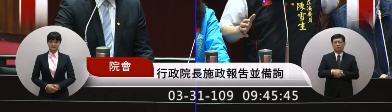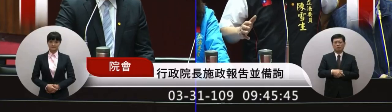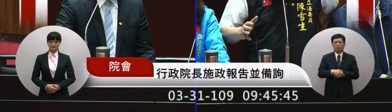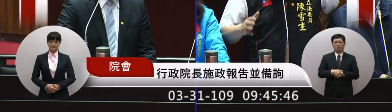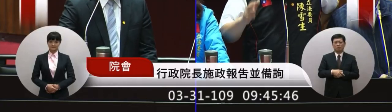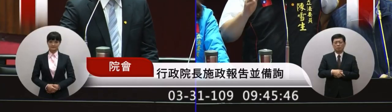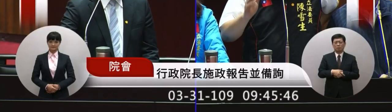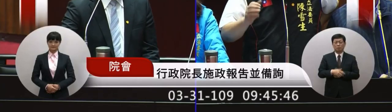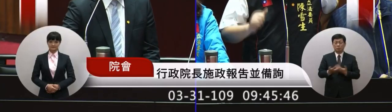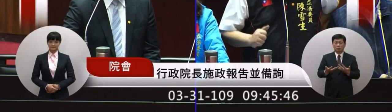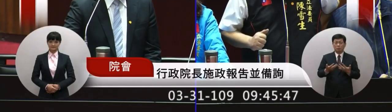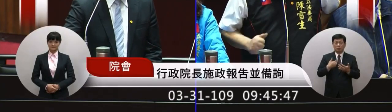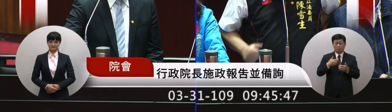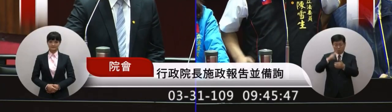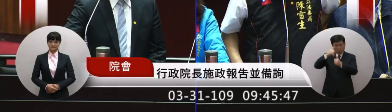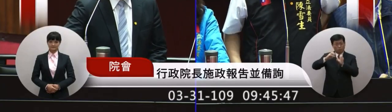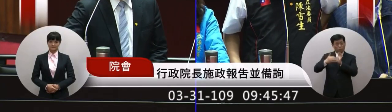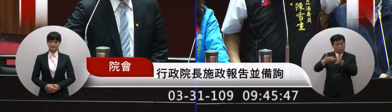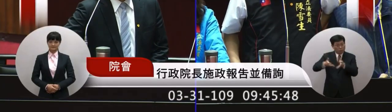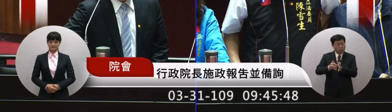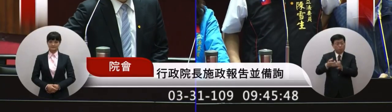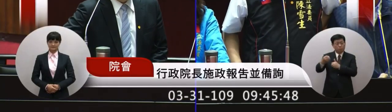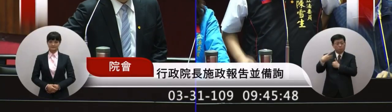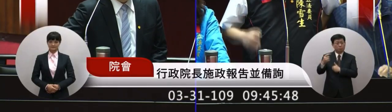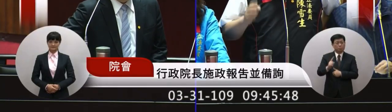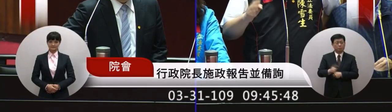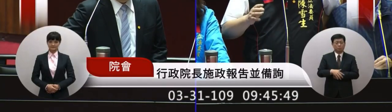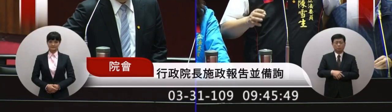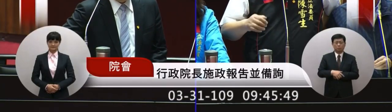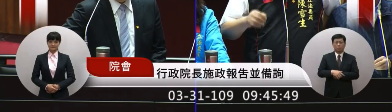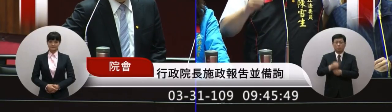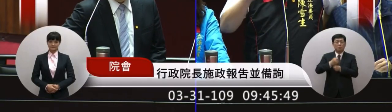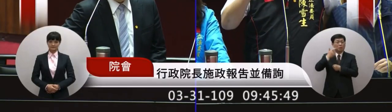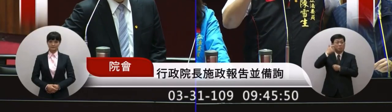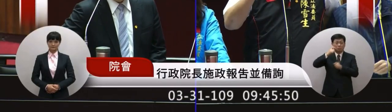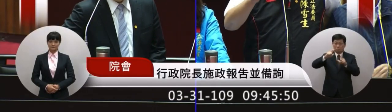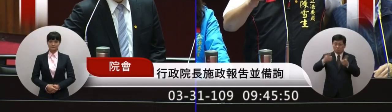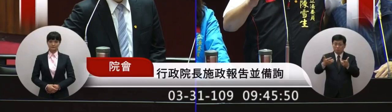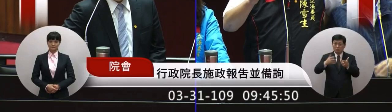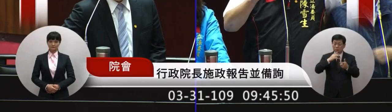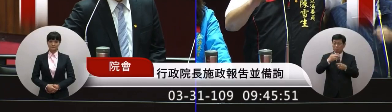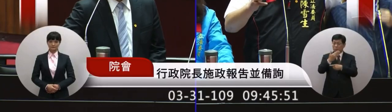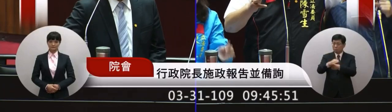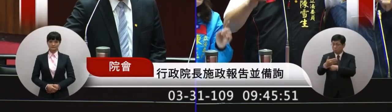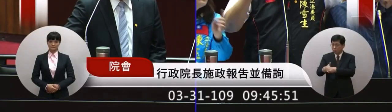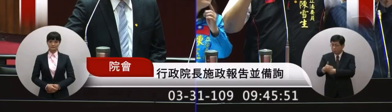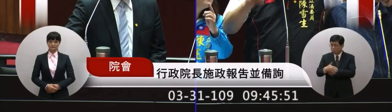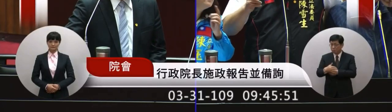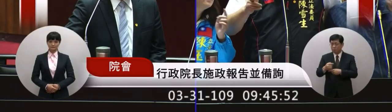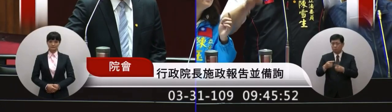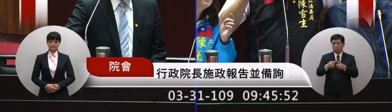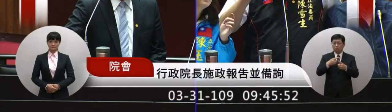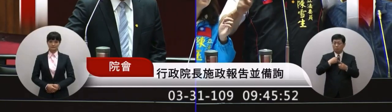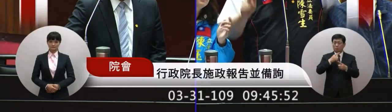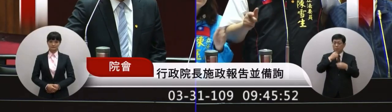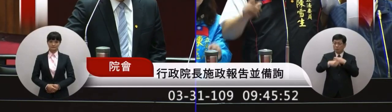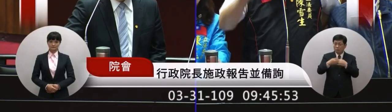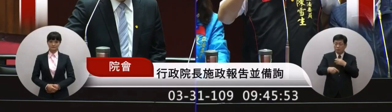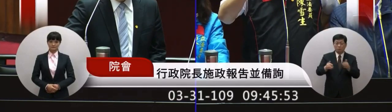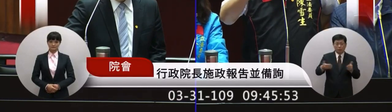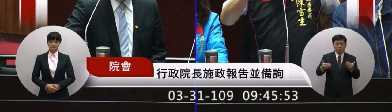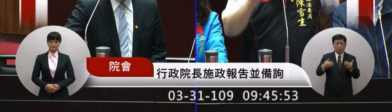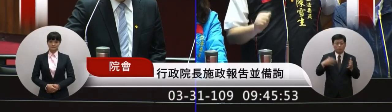那我们找国防部，国防部讲什么呢？马祖大概死亡重残轻